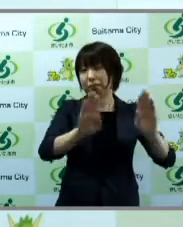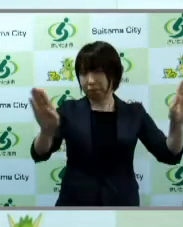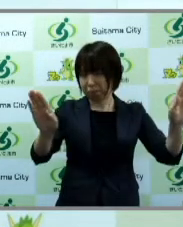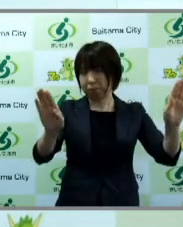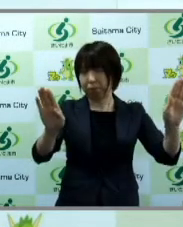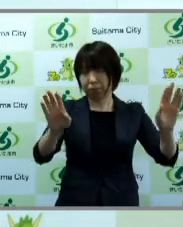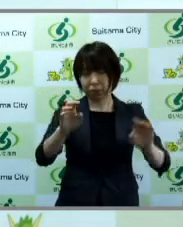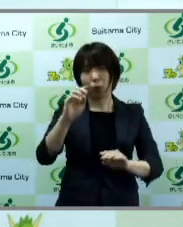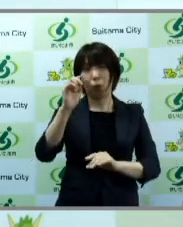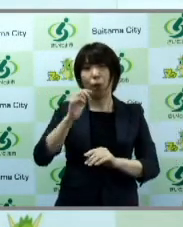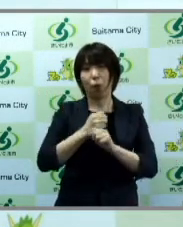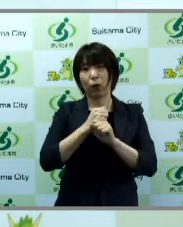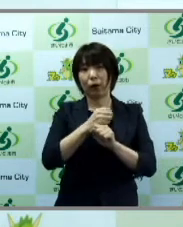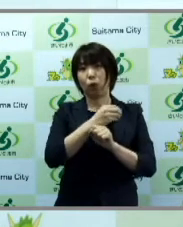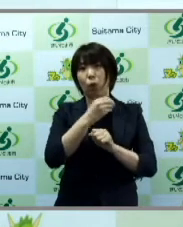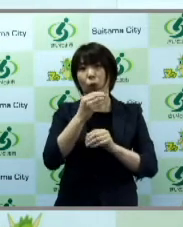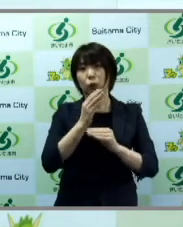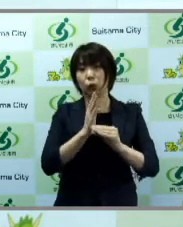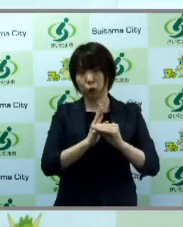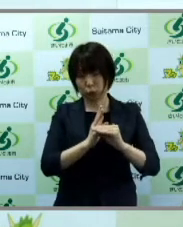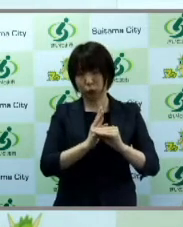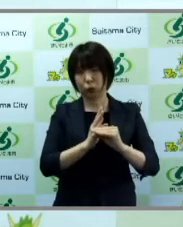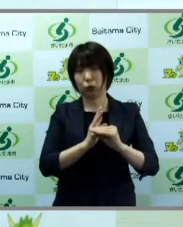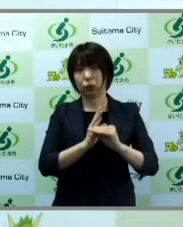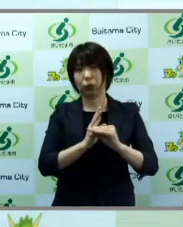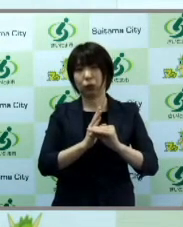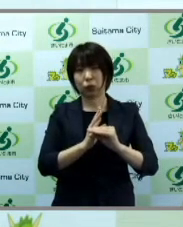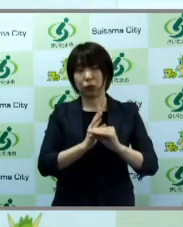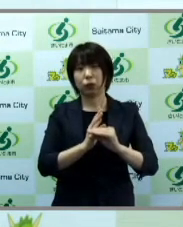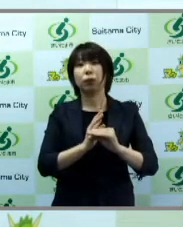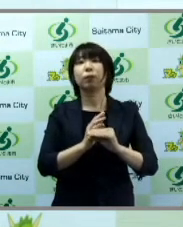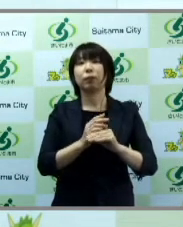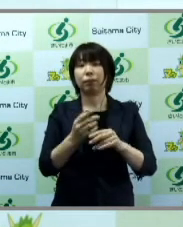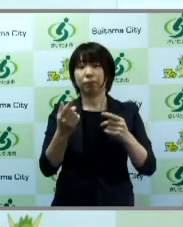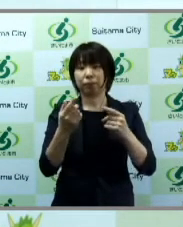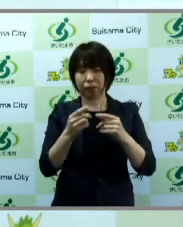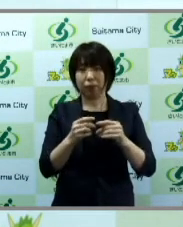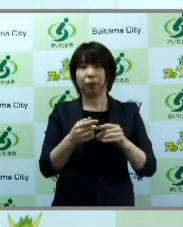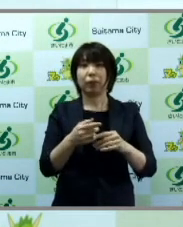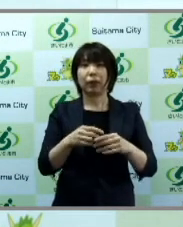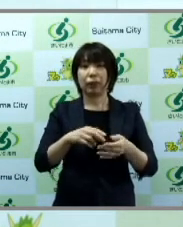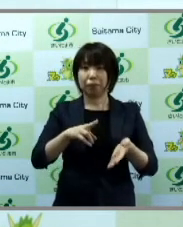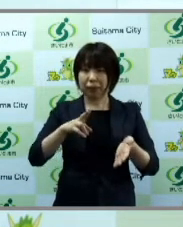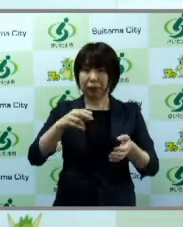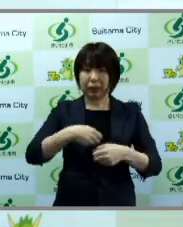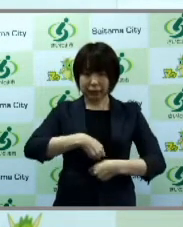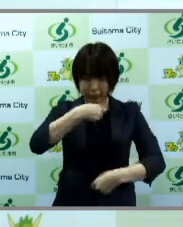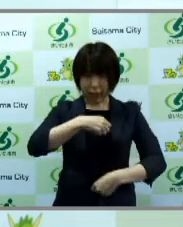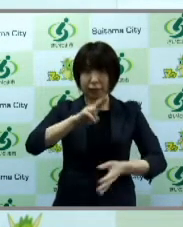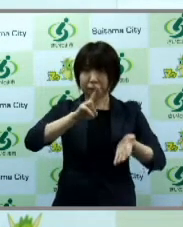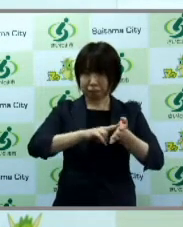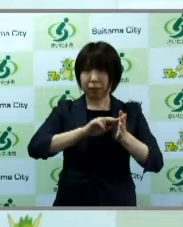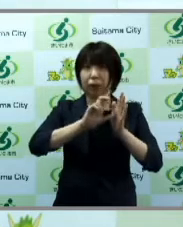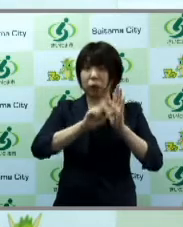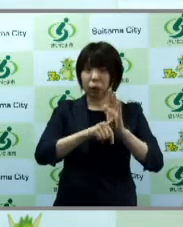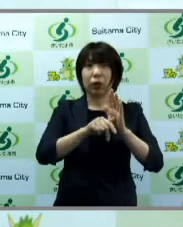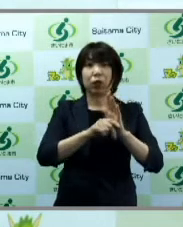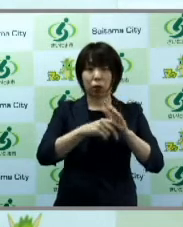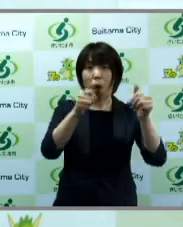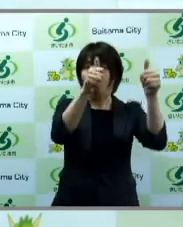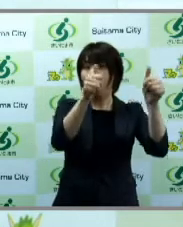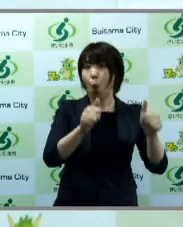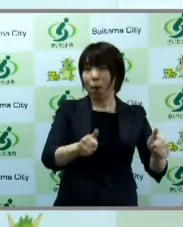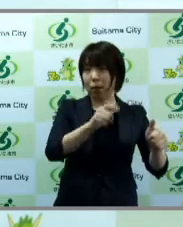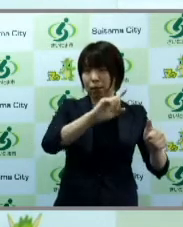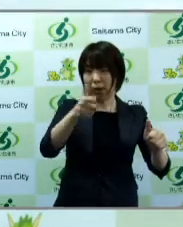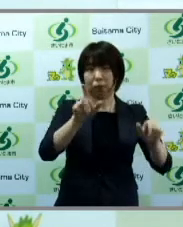検討をしているというところでございまして、決定次第、まあ、ホームページで、まあ、公表していきたいというふうに思っております。ただ、まあ、もちろん、まあ、いろんな状